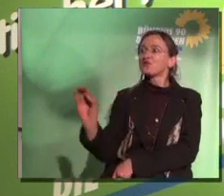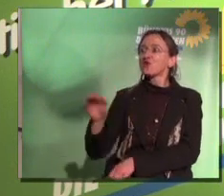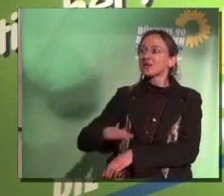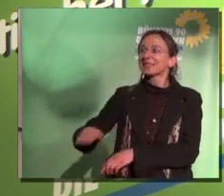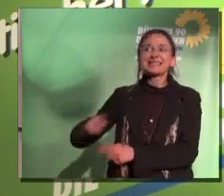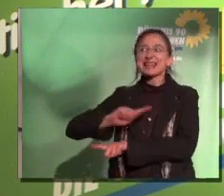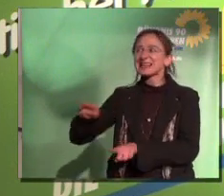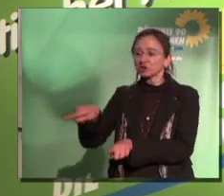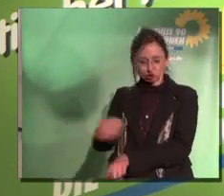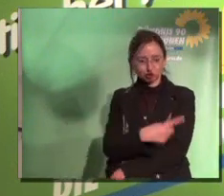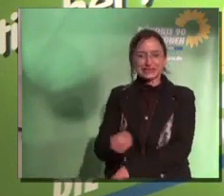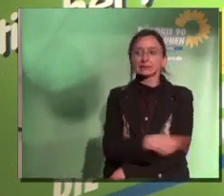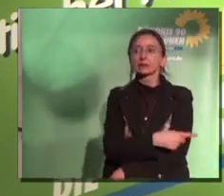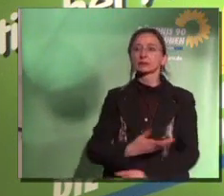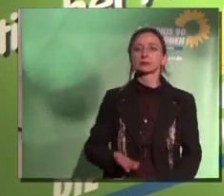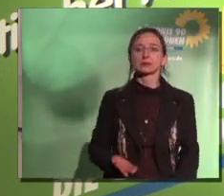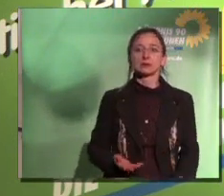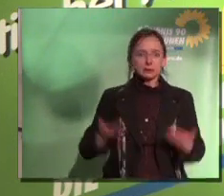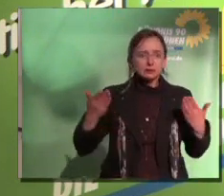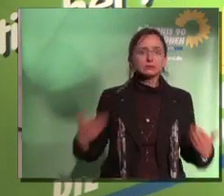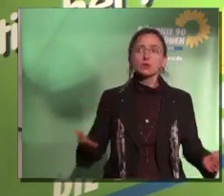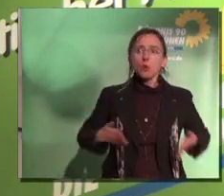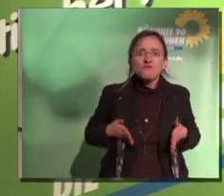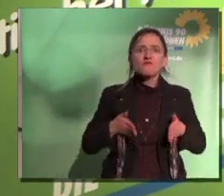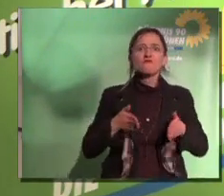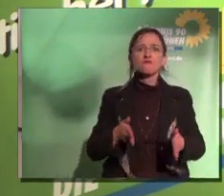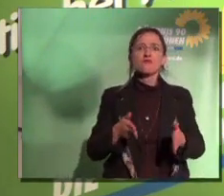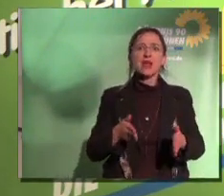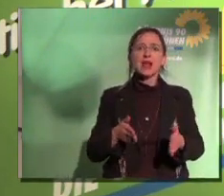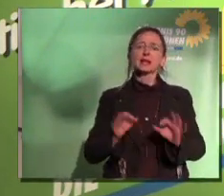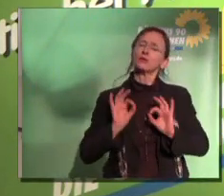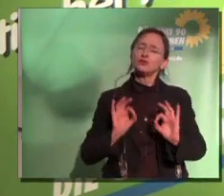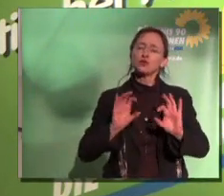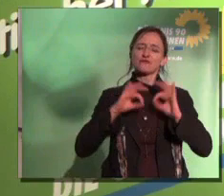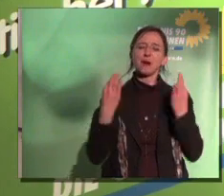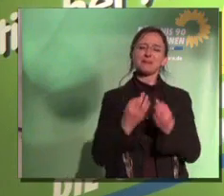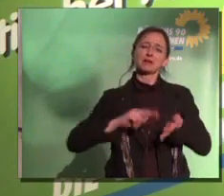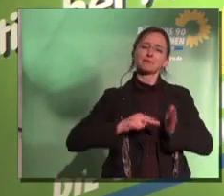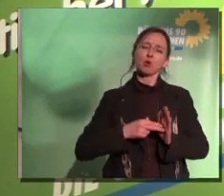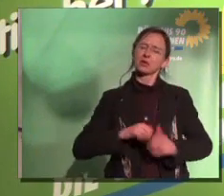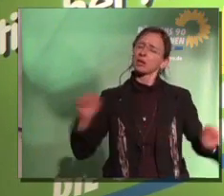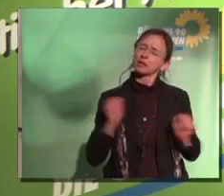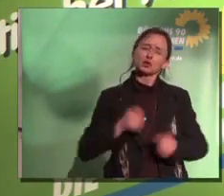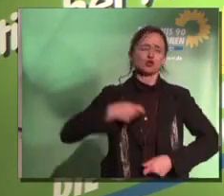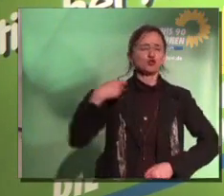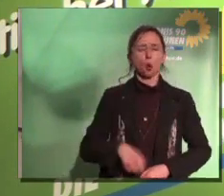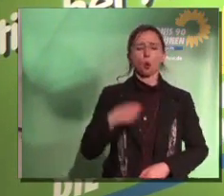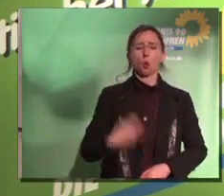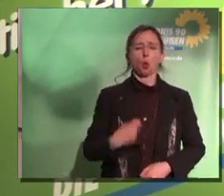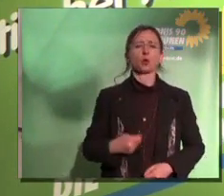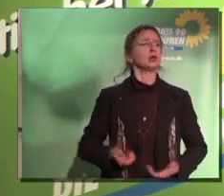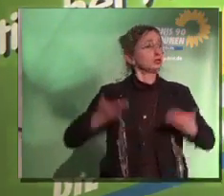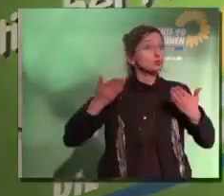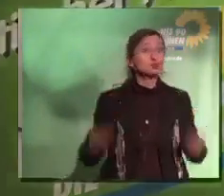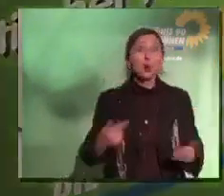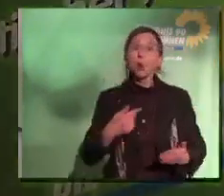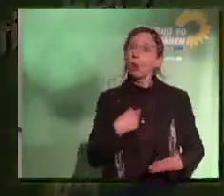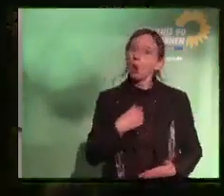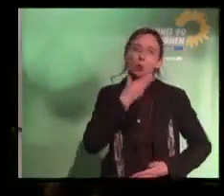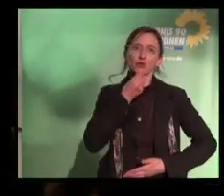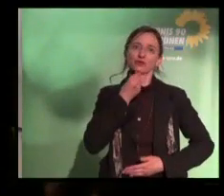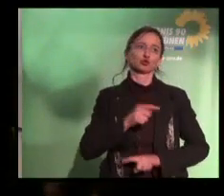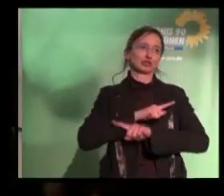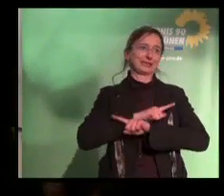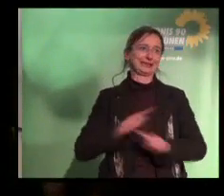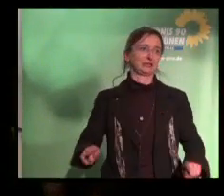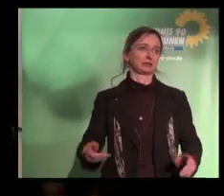verrückt. Und das scheint mir der teuerste Weg, Familienpolitik zu betreiben. Und das, liebe Freundinnen und Freunde, wollen wir nicht.